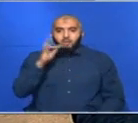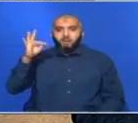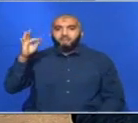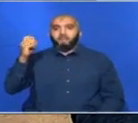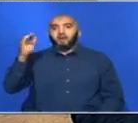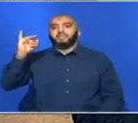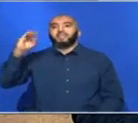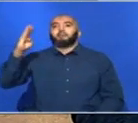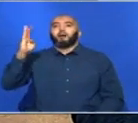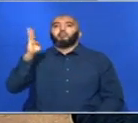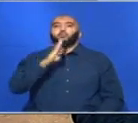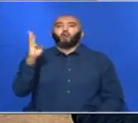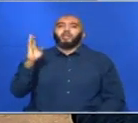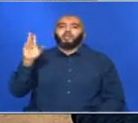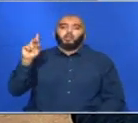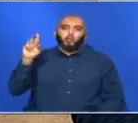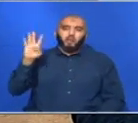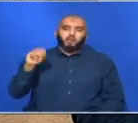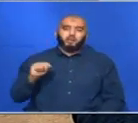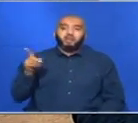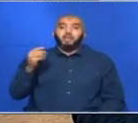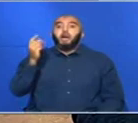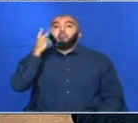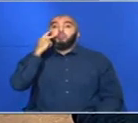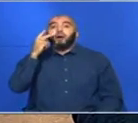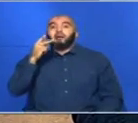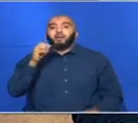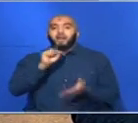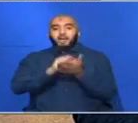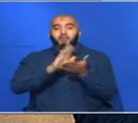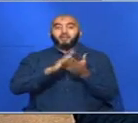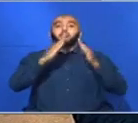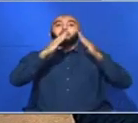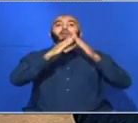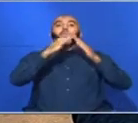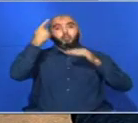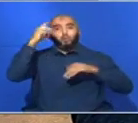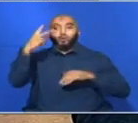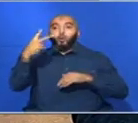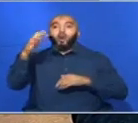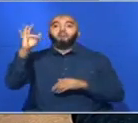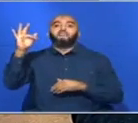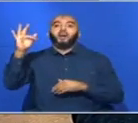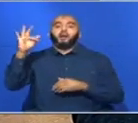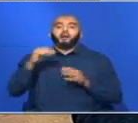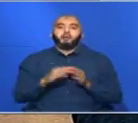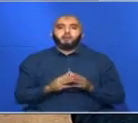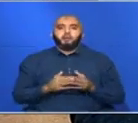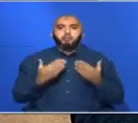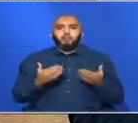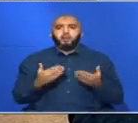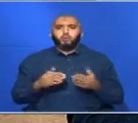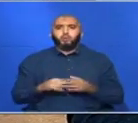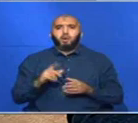السؤال تاعها باباها كتب للاخوه الثلاثه الدار والان الاخوه